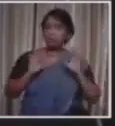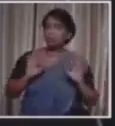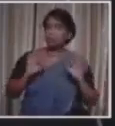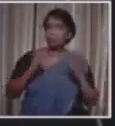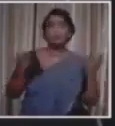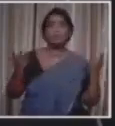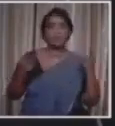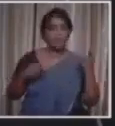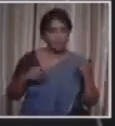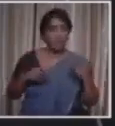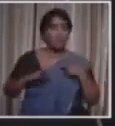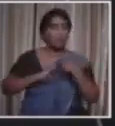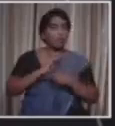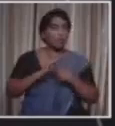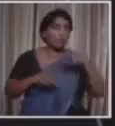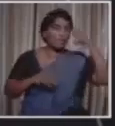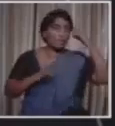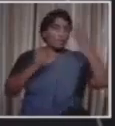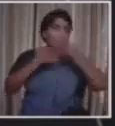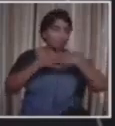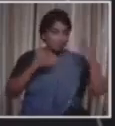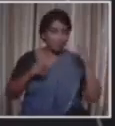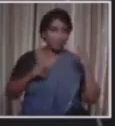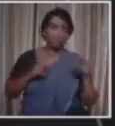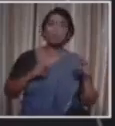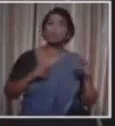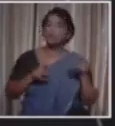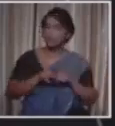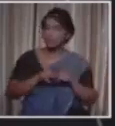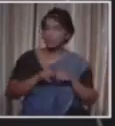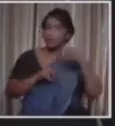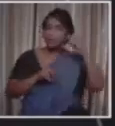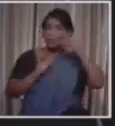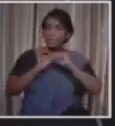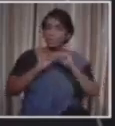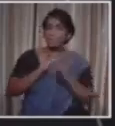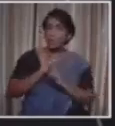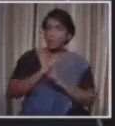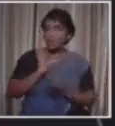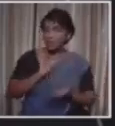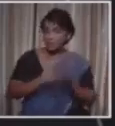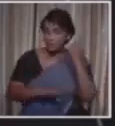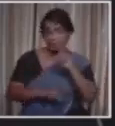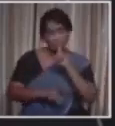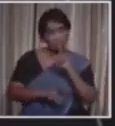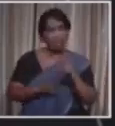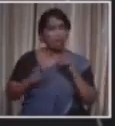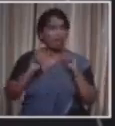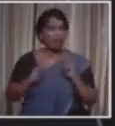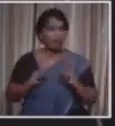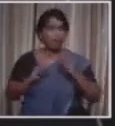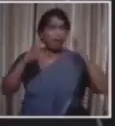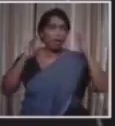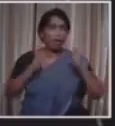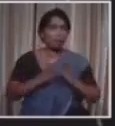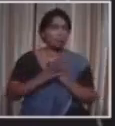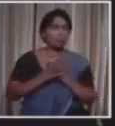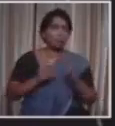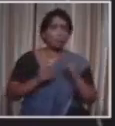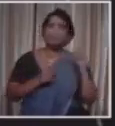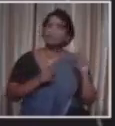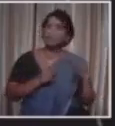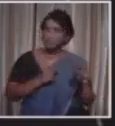නැහැ. රටේ විදුලිය කපන ගමන්ම ඒ වගේ විදුලි බල වැඩි කරන්න ඕනේ කියන ගමන්ම කොහොමද මේ අඩුව පුරව ගන්න කියන එක